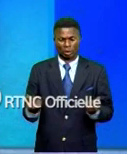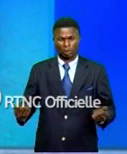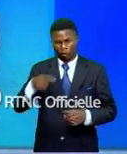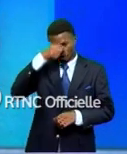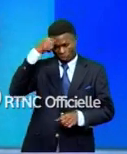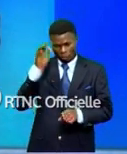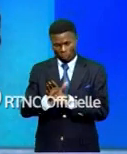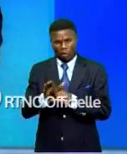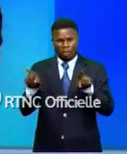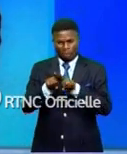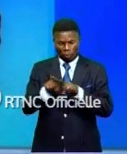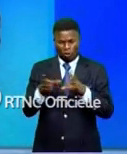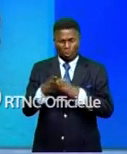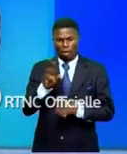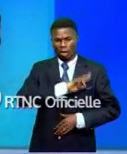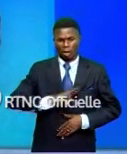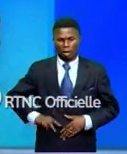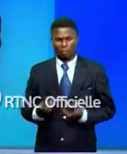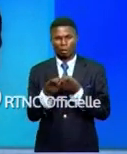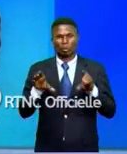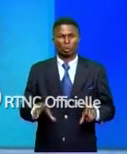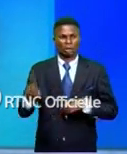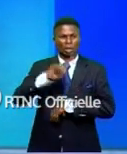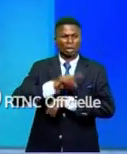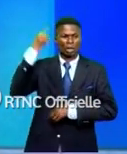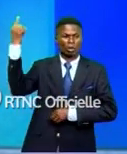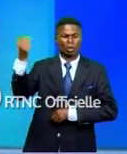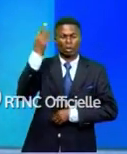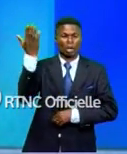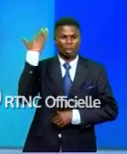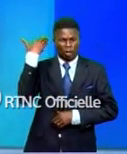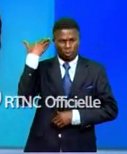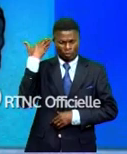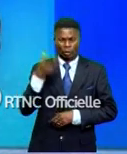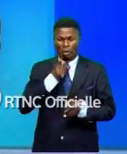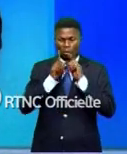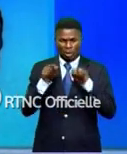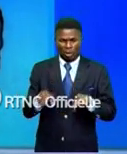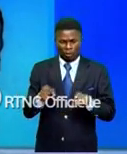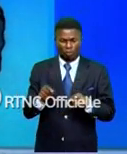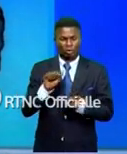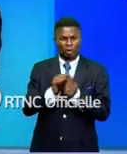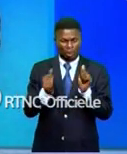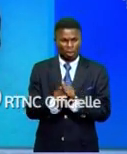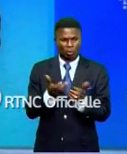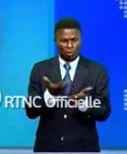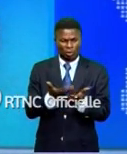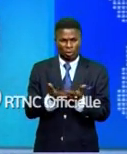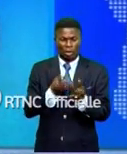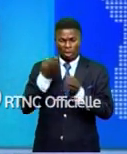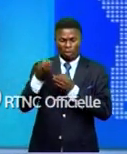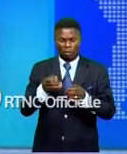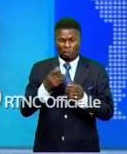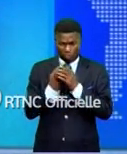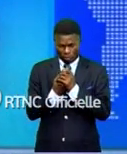Qu'en est-il de la République démocratique du Congo? La Journée internationale de l'eau remet sur la table cette problématique. Les détails dans